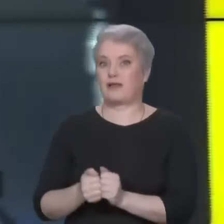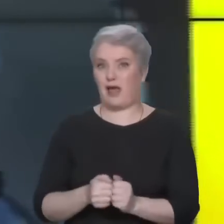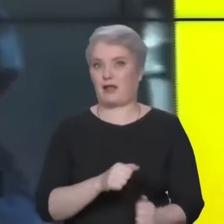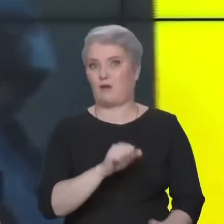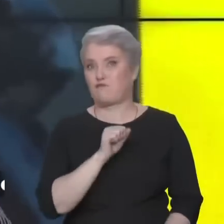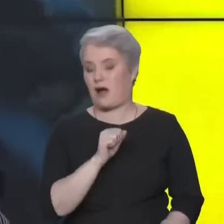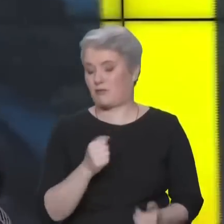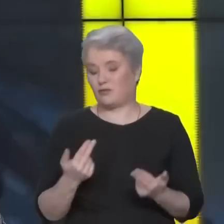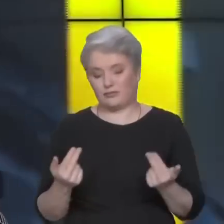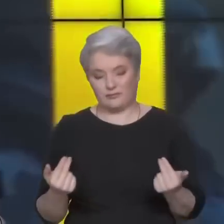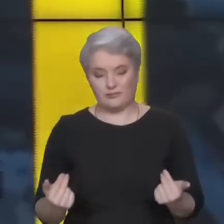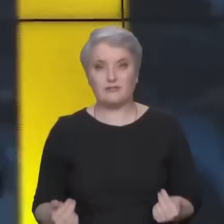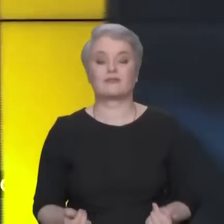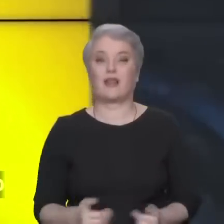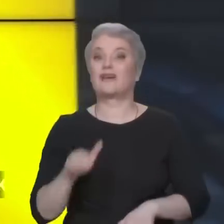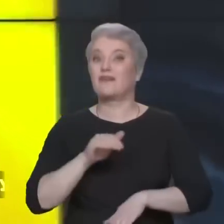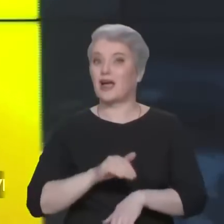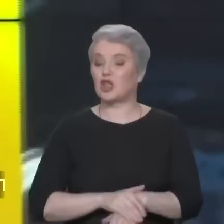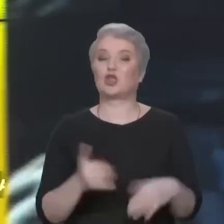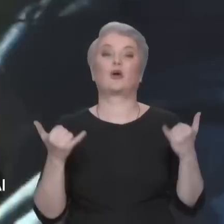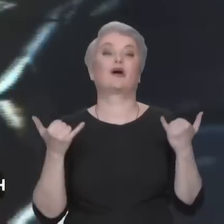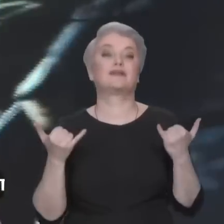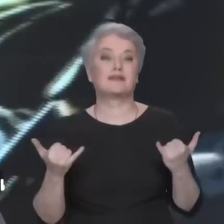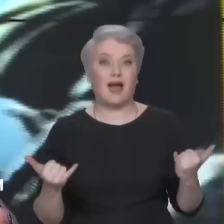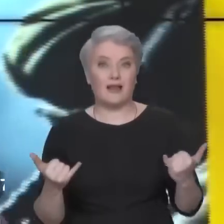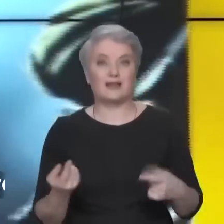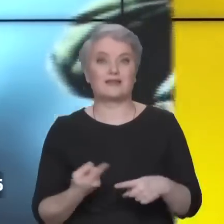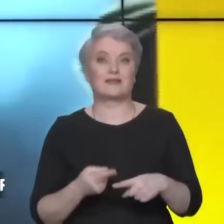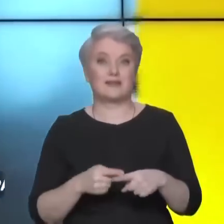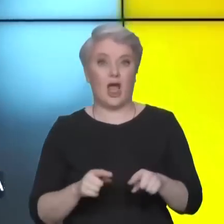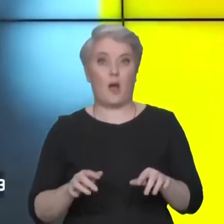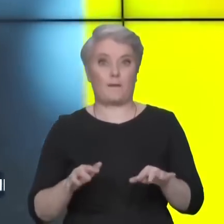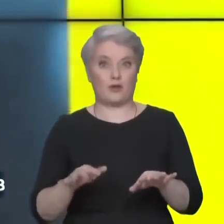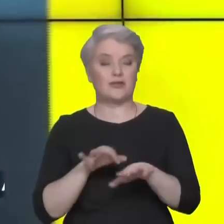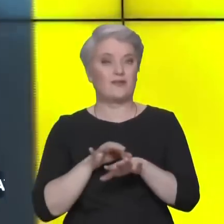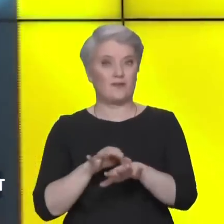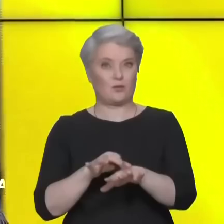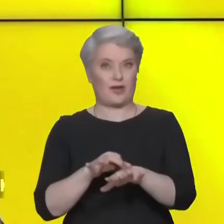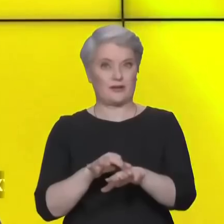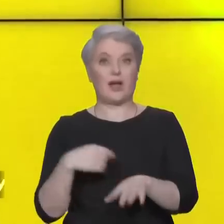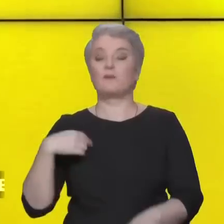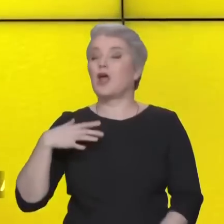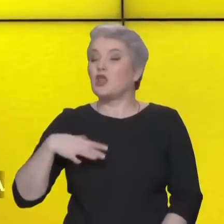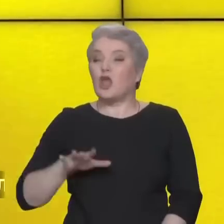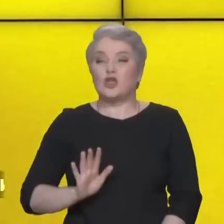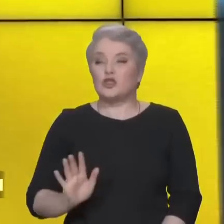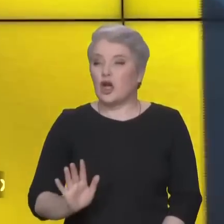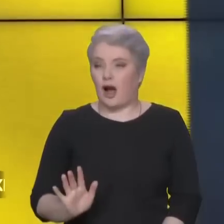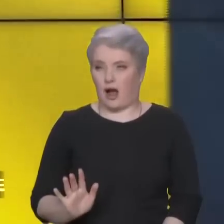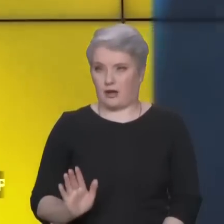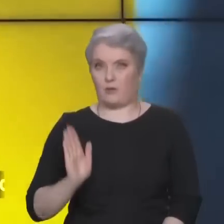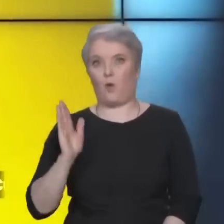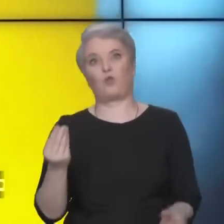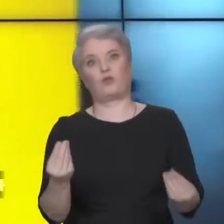Та й Бахмут так само. І фактично ось зараз цей процес відбувається, тобто ми не чекаємо, що нам дадуть, а ми вже формуємо. Це